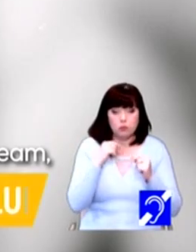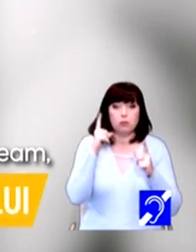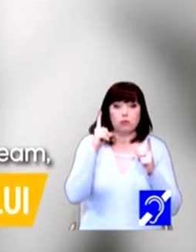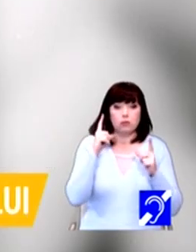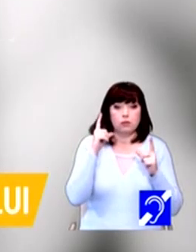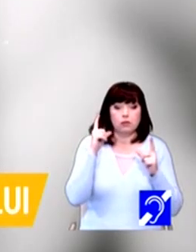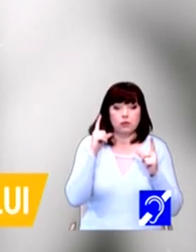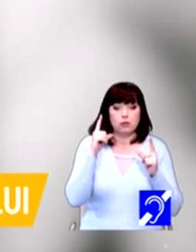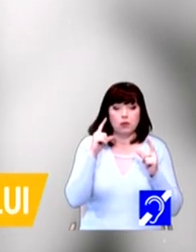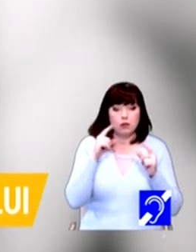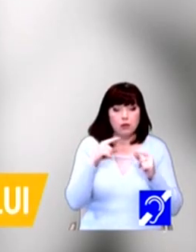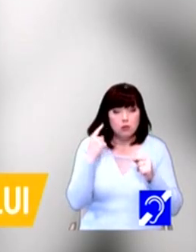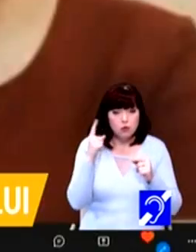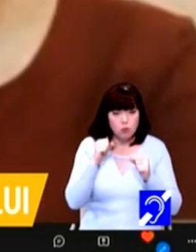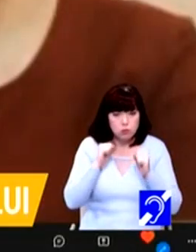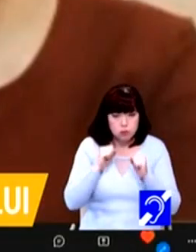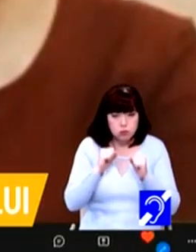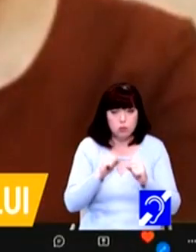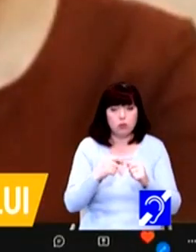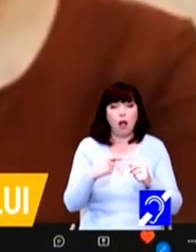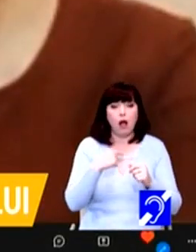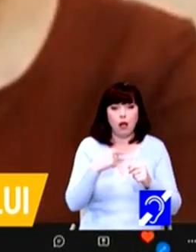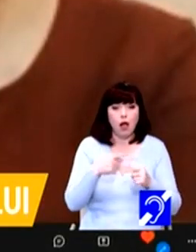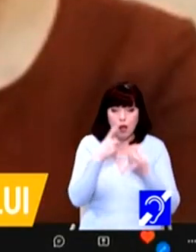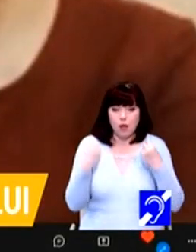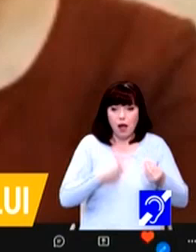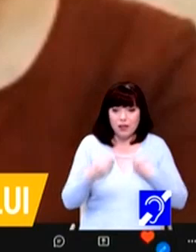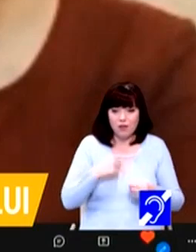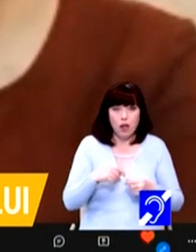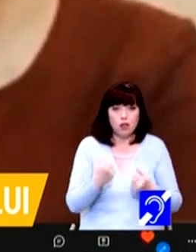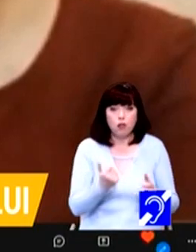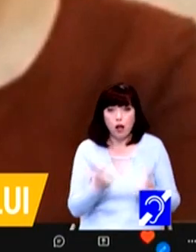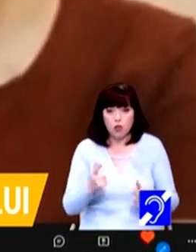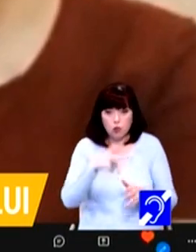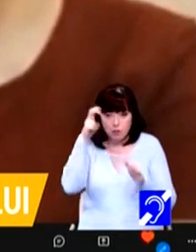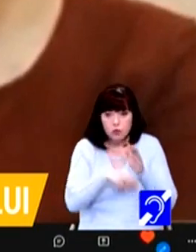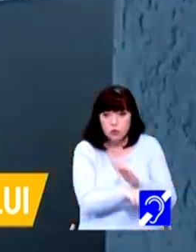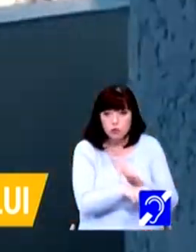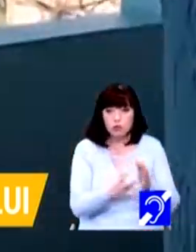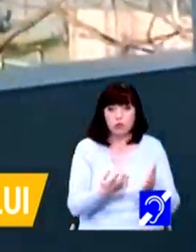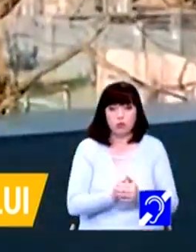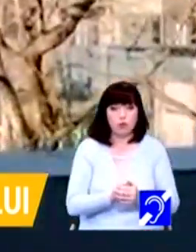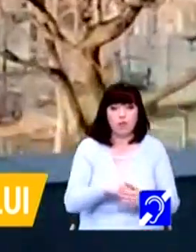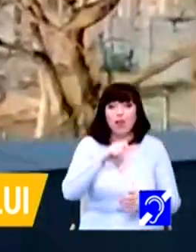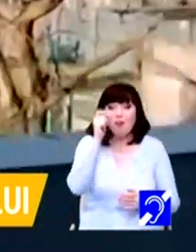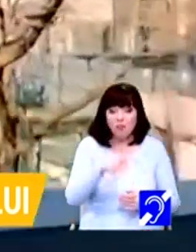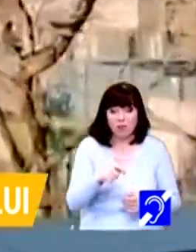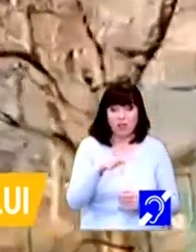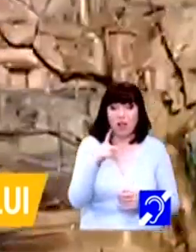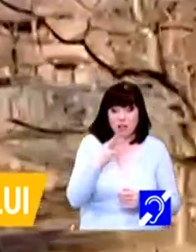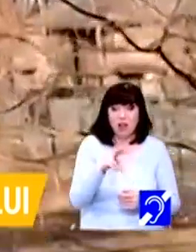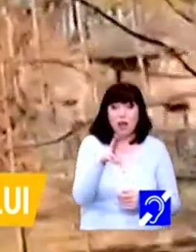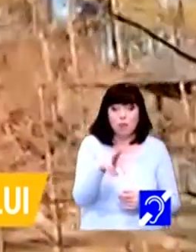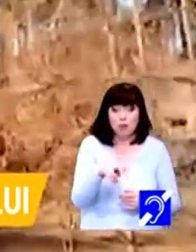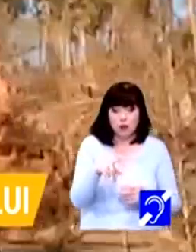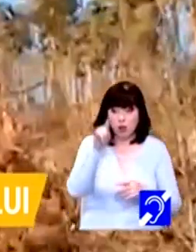ne trezeam, dacă se auzea o bubuitură sau ceva, ne îmbrăcam și eram gata să plecăm la subsol. Războiul pentru Petru e chiar